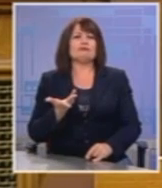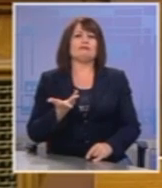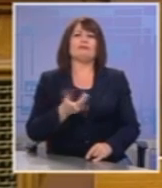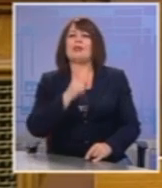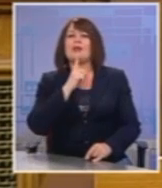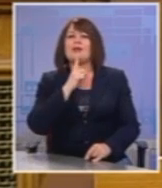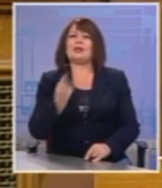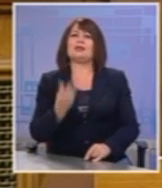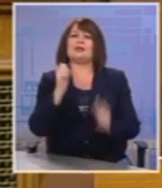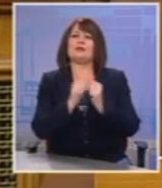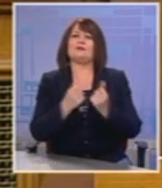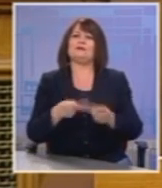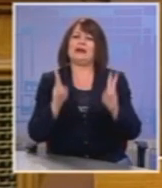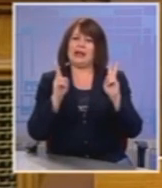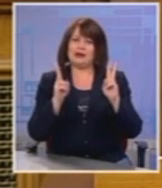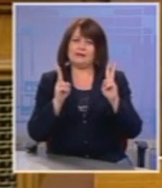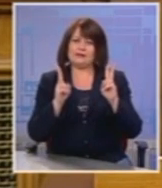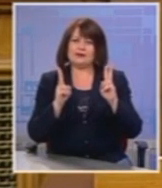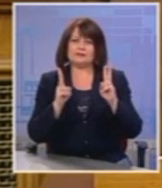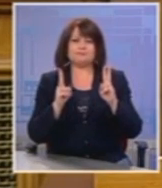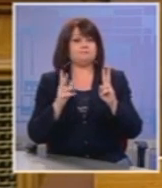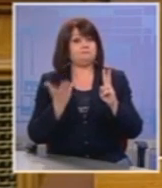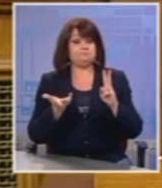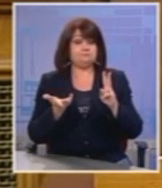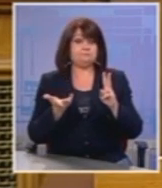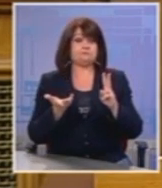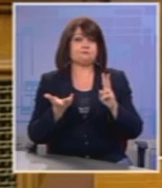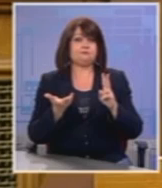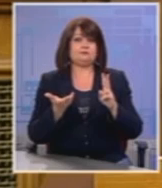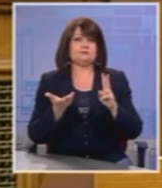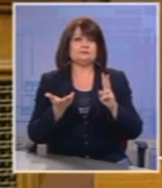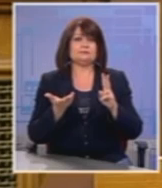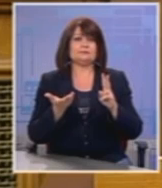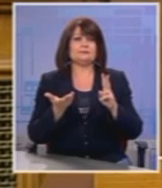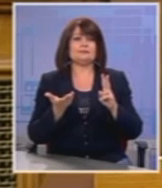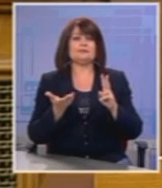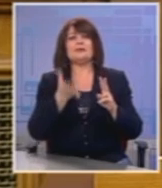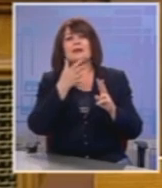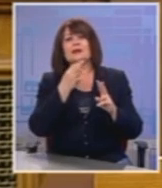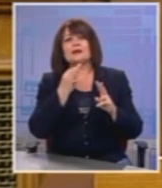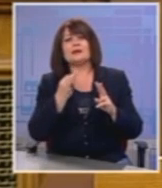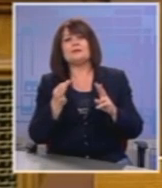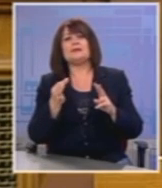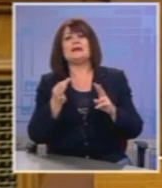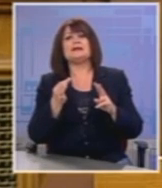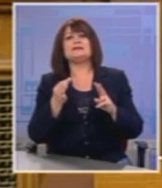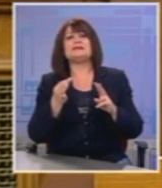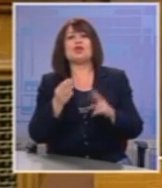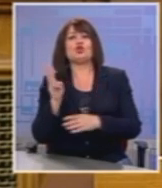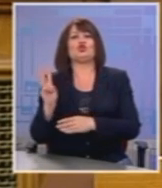είναι φιλελεύθεροι και το το χέρι της το πλησμονή